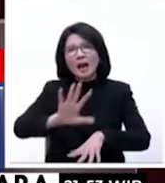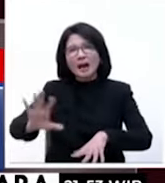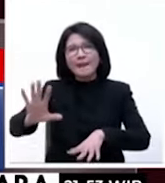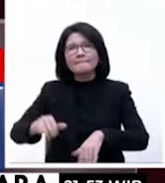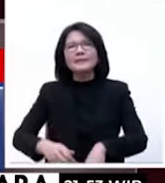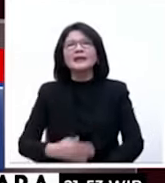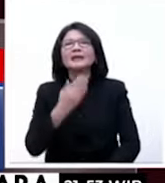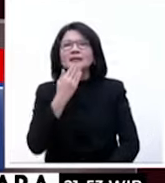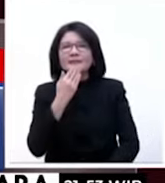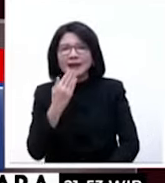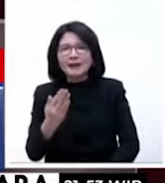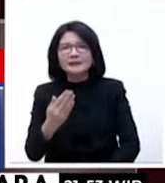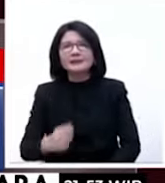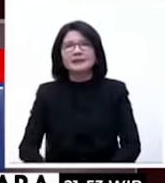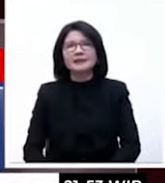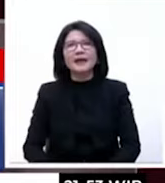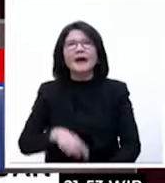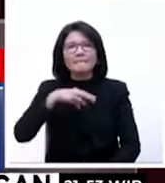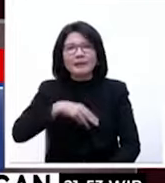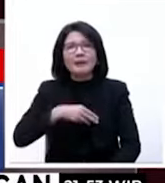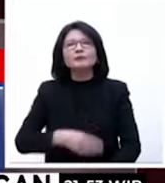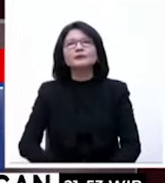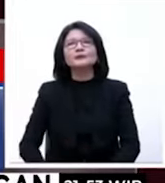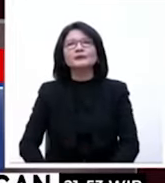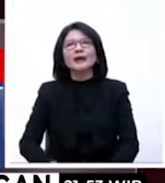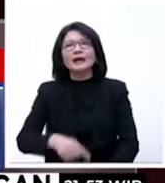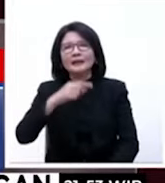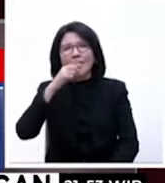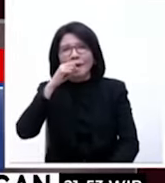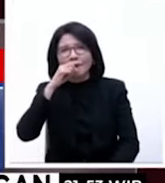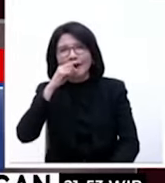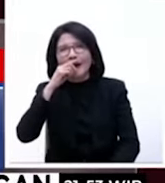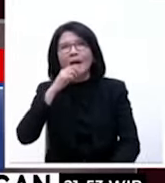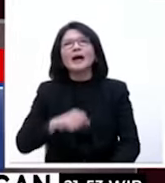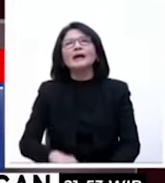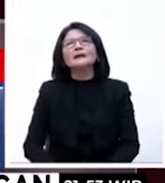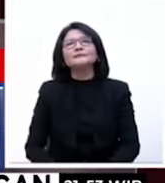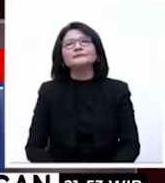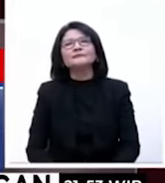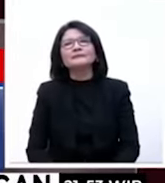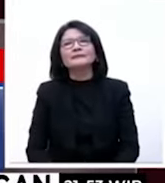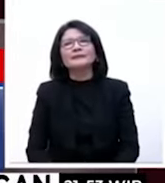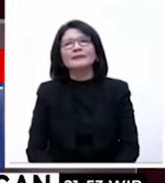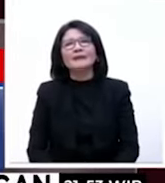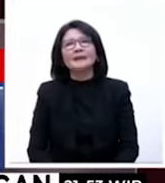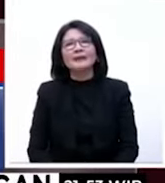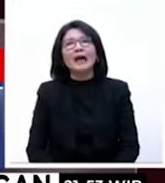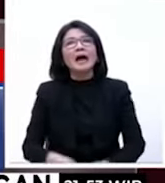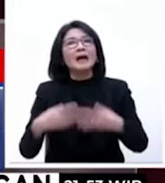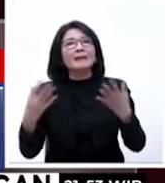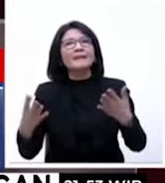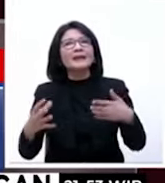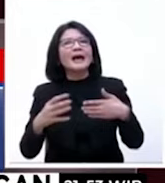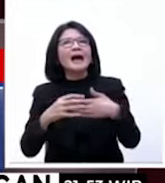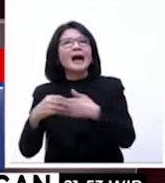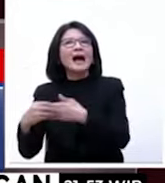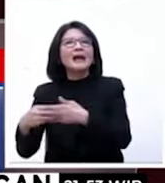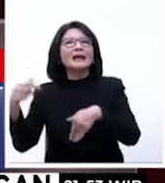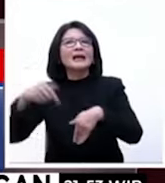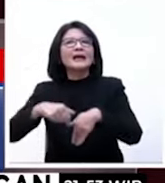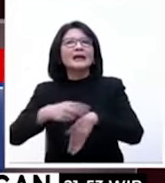Mahfud Gus Muhaimin semoga debat malam ini memberikan gambaran tentang Ke mana arah bangsa ini akan